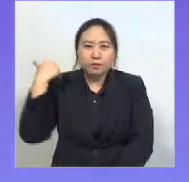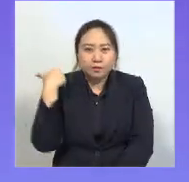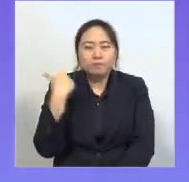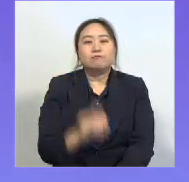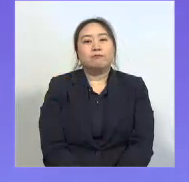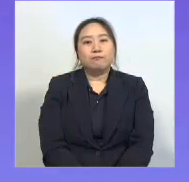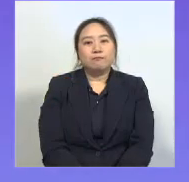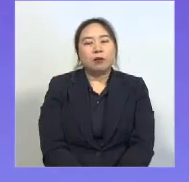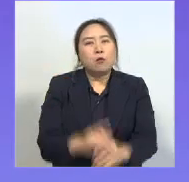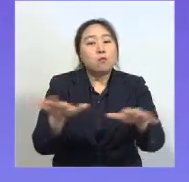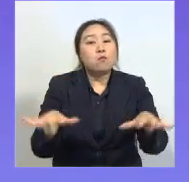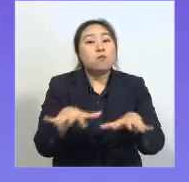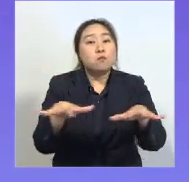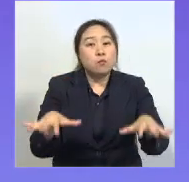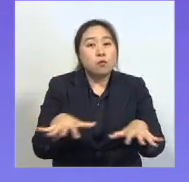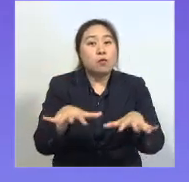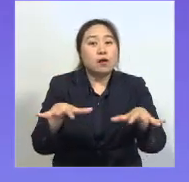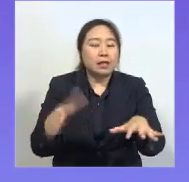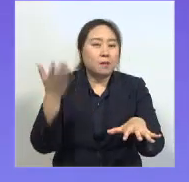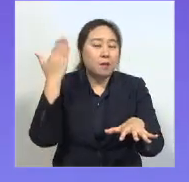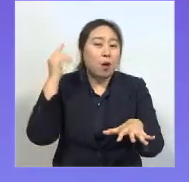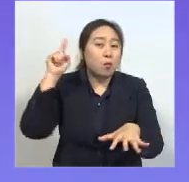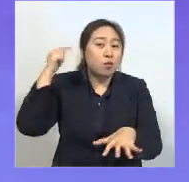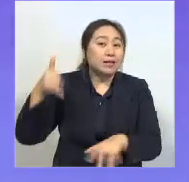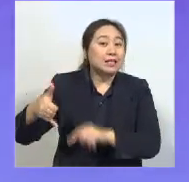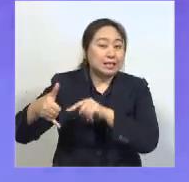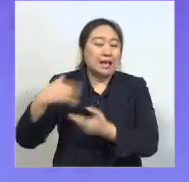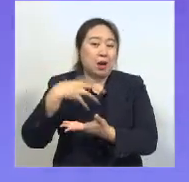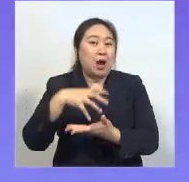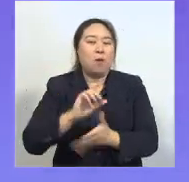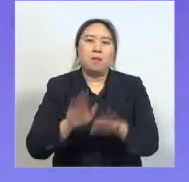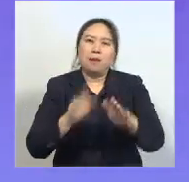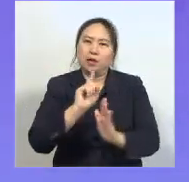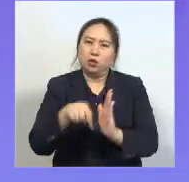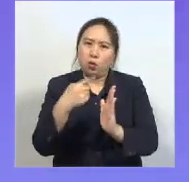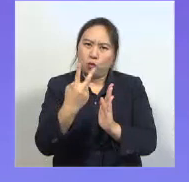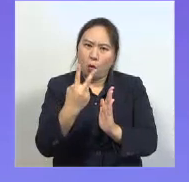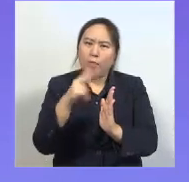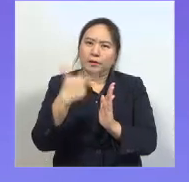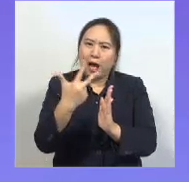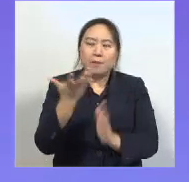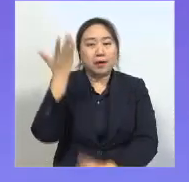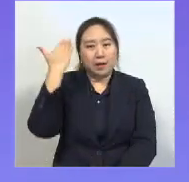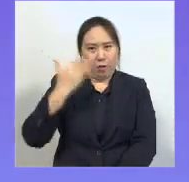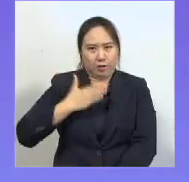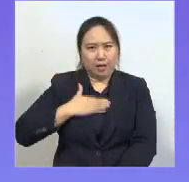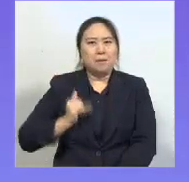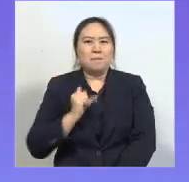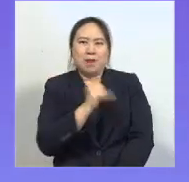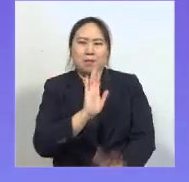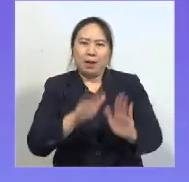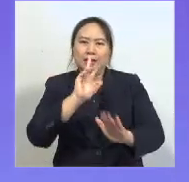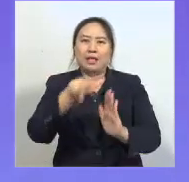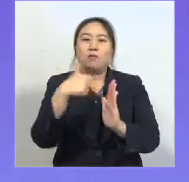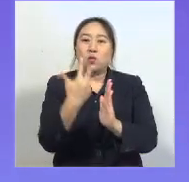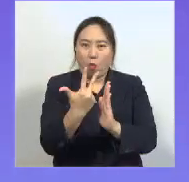ะวันปกติเนี่ยอย่างที่คุณโสรดาบอกเดินทางประมาณ 2-3 ชั่วโมงอย่างคราวที่แล้วที่ดิฉันไปสัญจรเนี่ยประมาณ